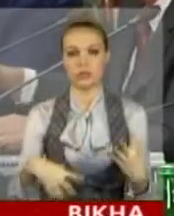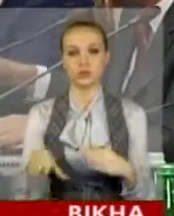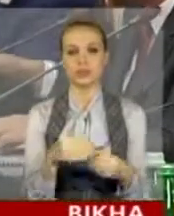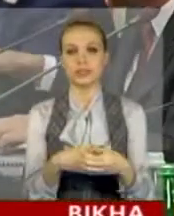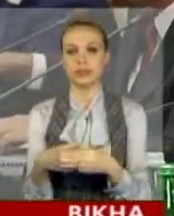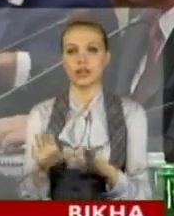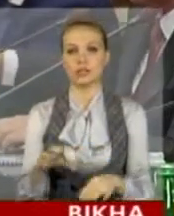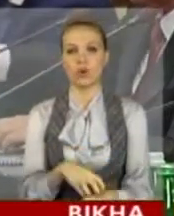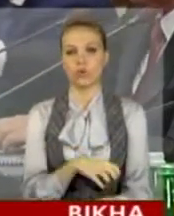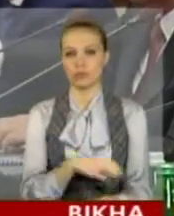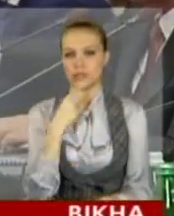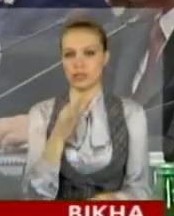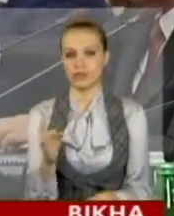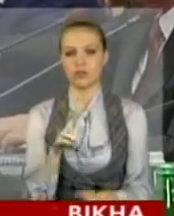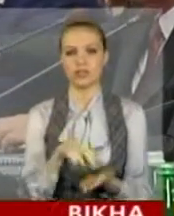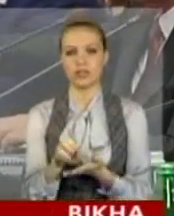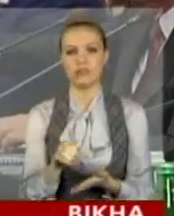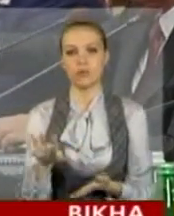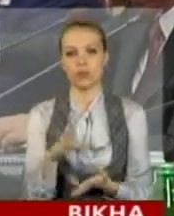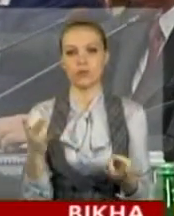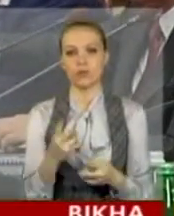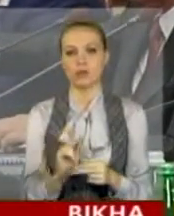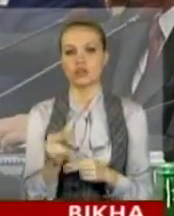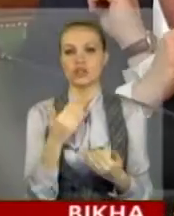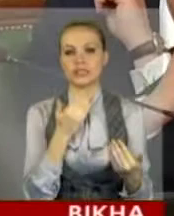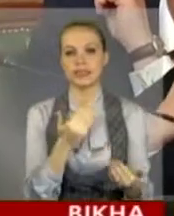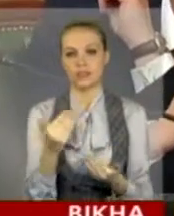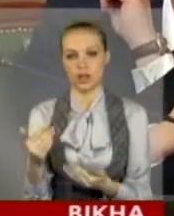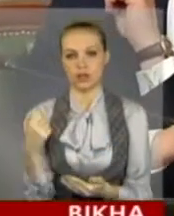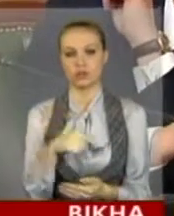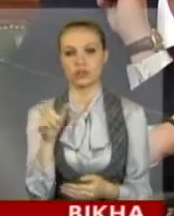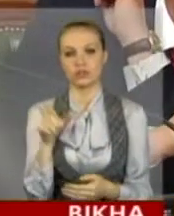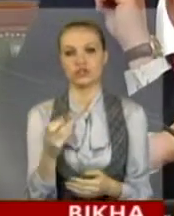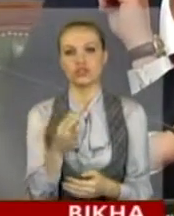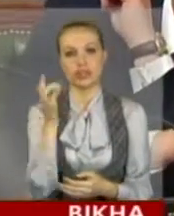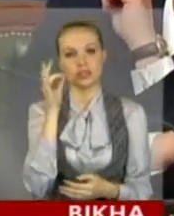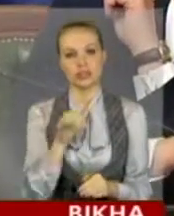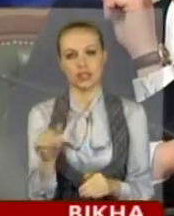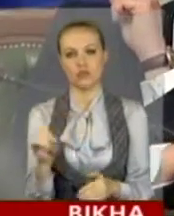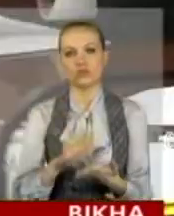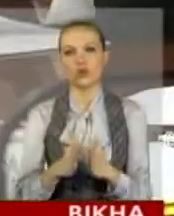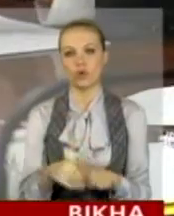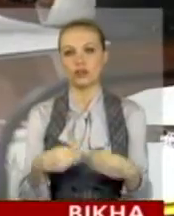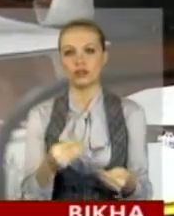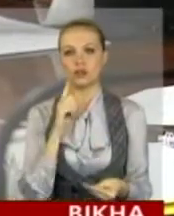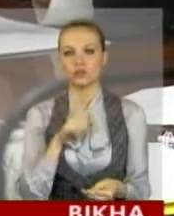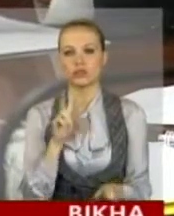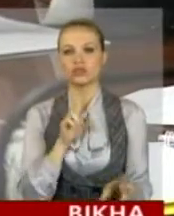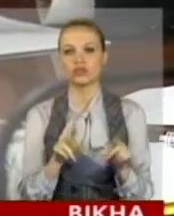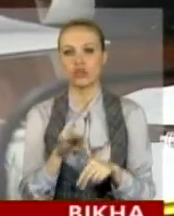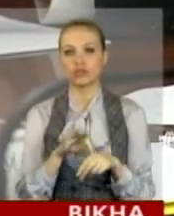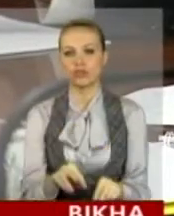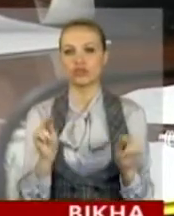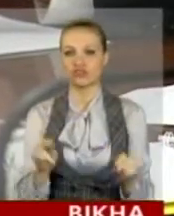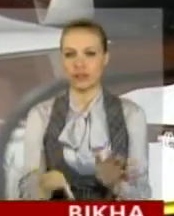фракцій лише комуністи заявили, що йти в Європу потрібно через референдум. Штефан Фіоле ще раз нагадав, що угода дасть Україні шанс провести